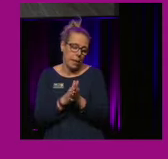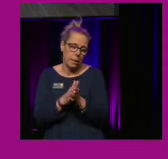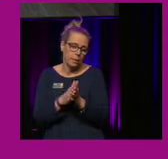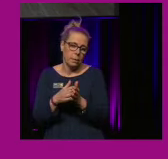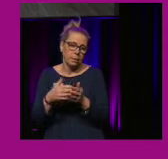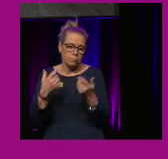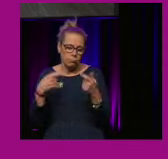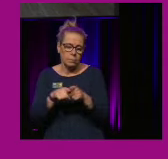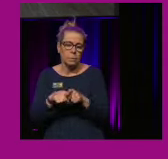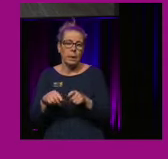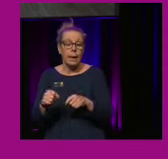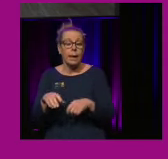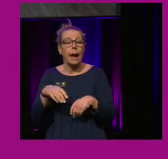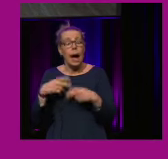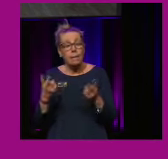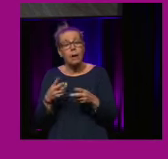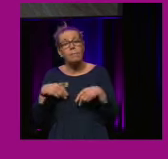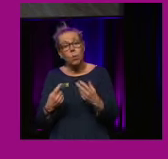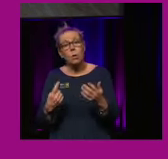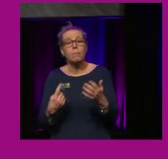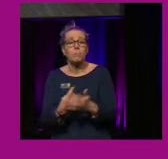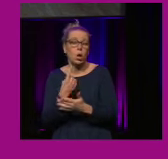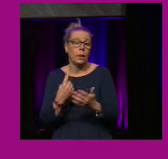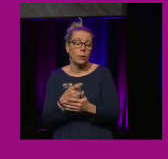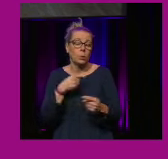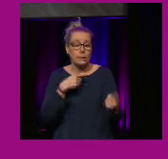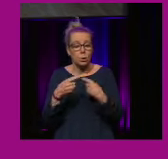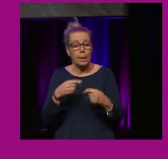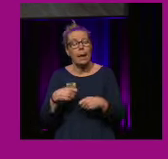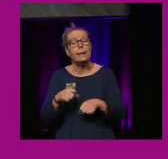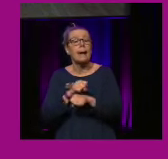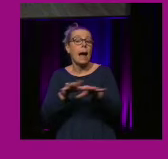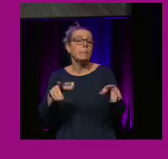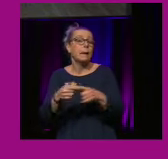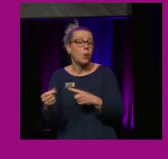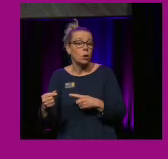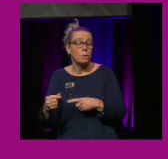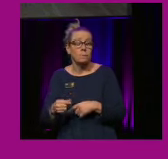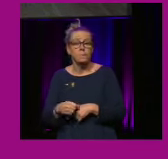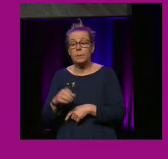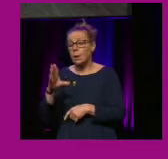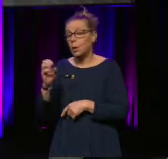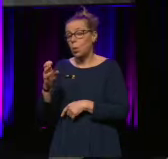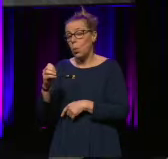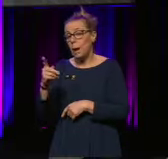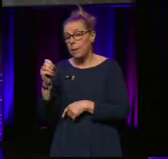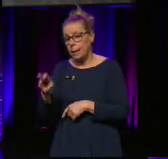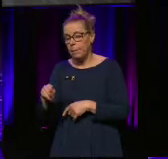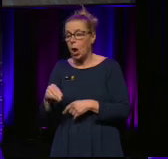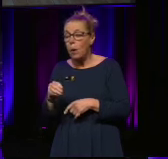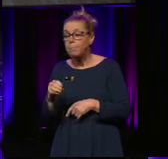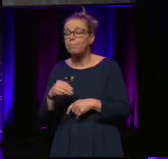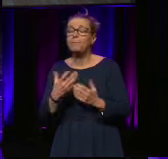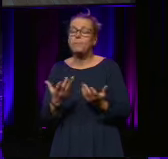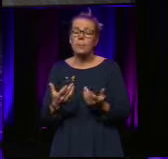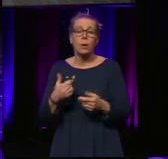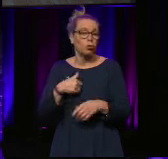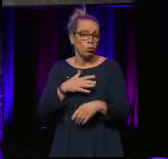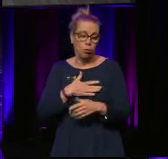möjlighet att diskutera det här i allmänna val. Joakim? Ja, nej, jag tycker absolut